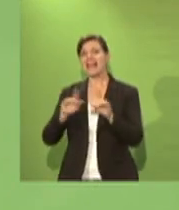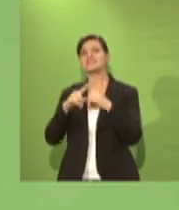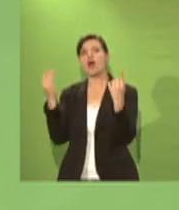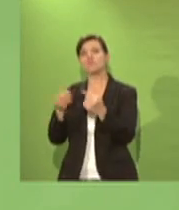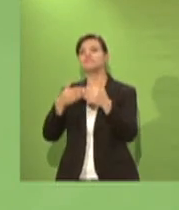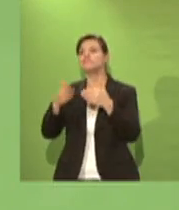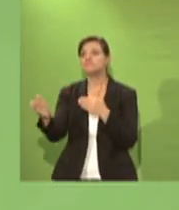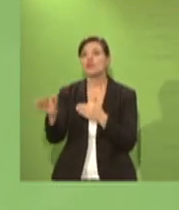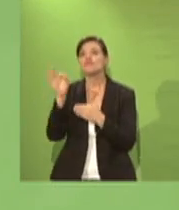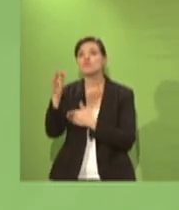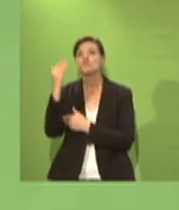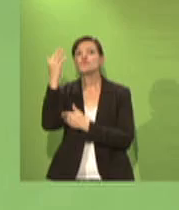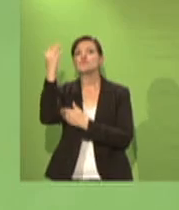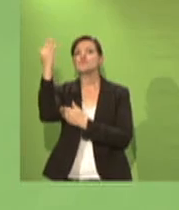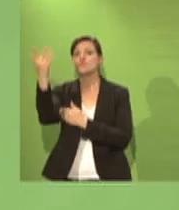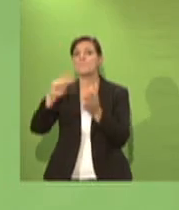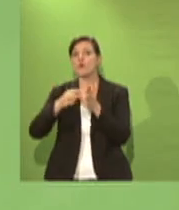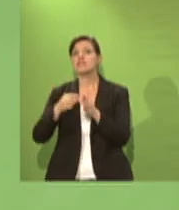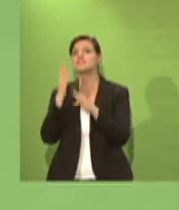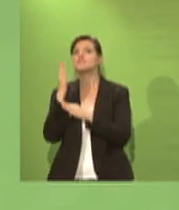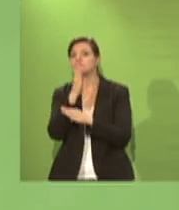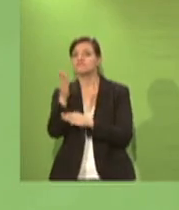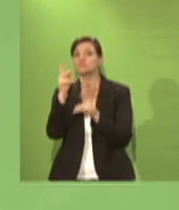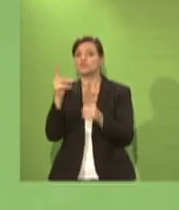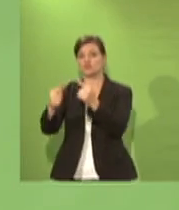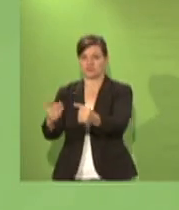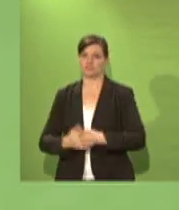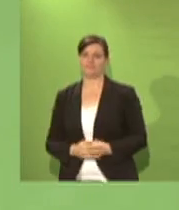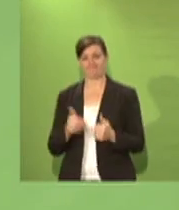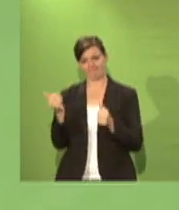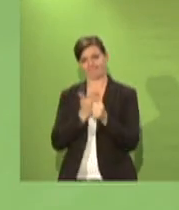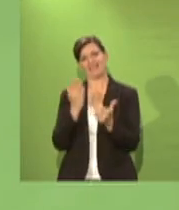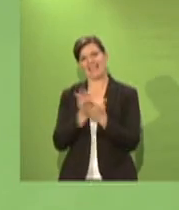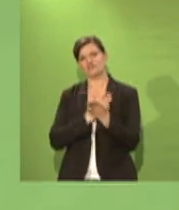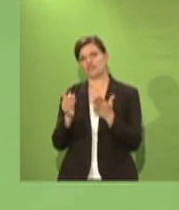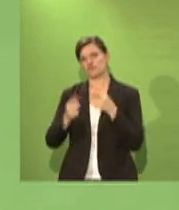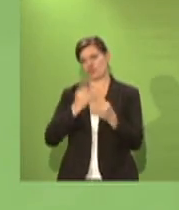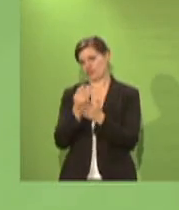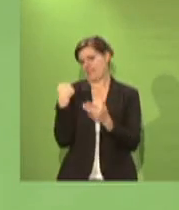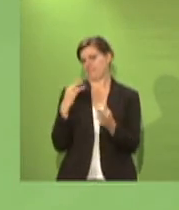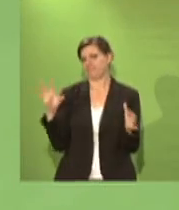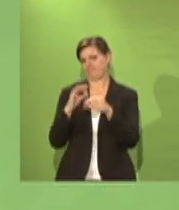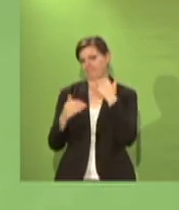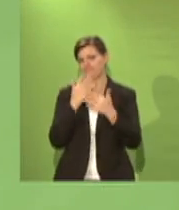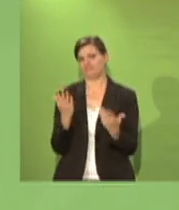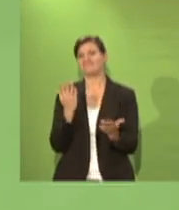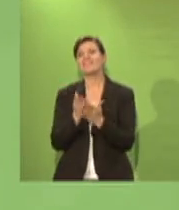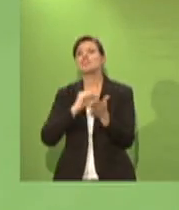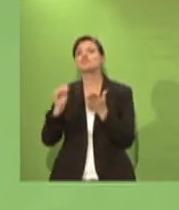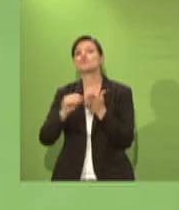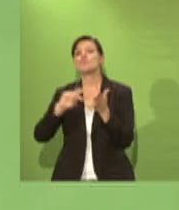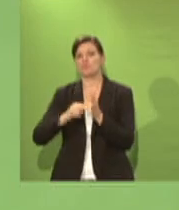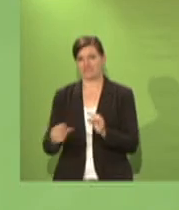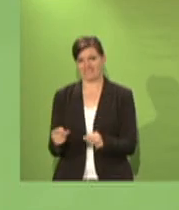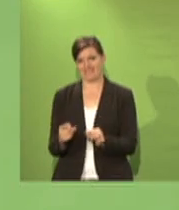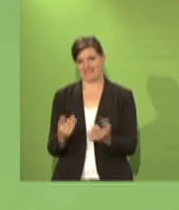politische Entscheidungsprozesse in die richtige Richtung. Der eine Entscheidungsprozess ist schon erwähnt worden, das ist der in der Schulpolitik. Ich glaube,